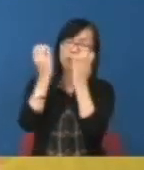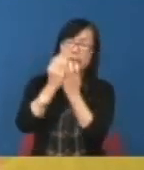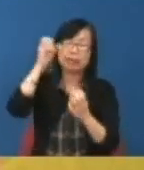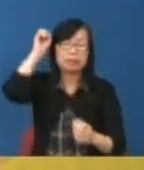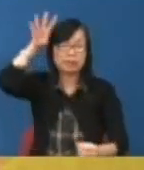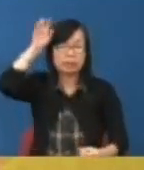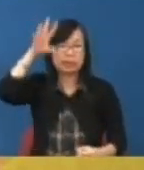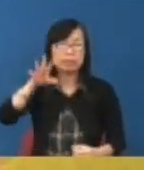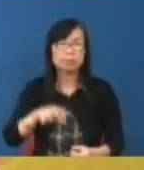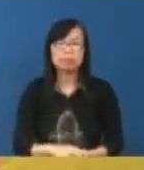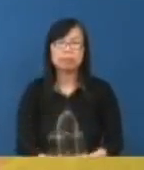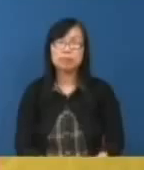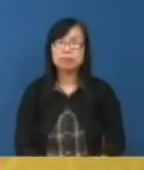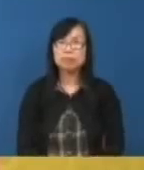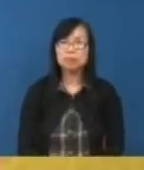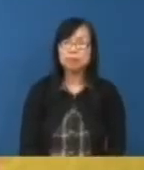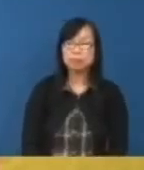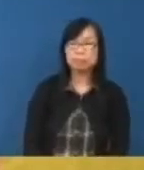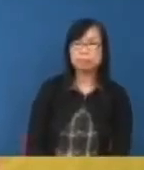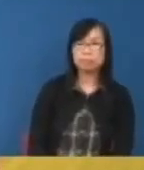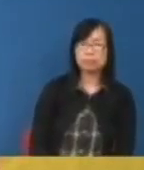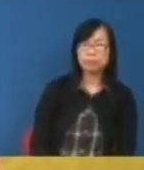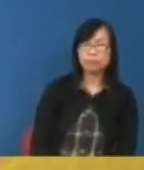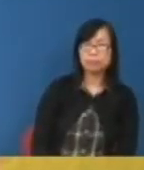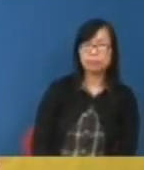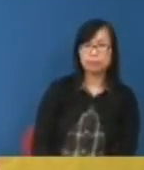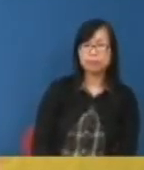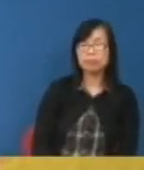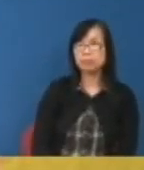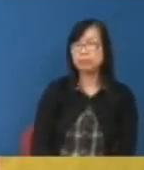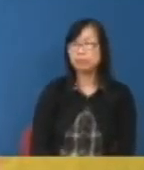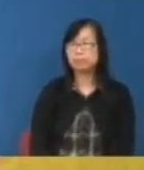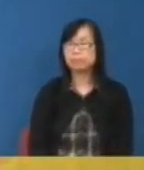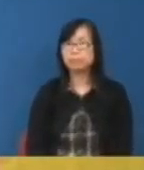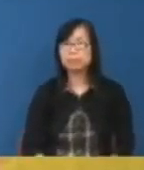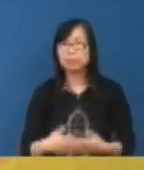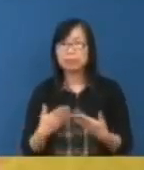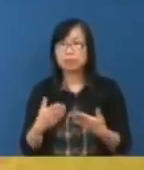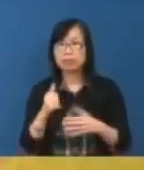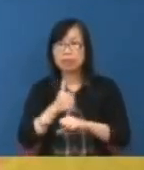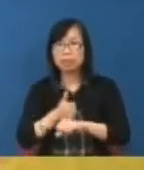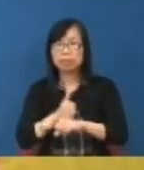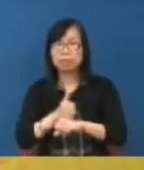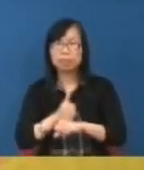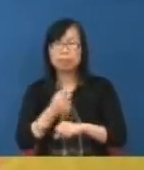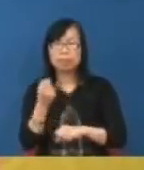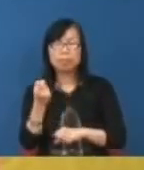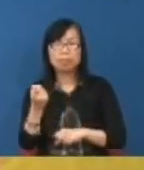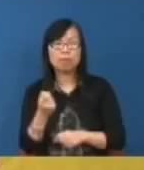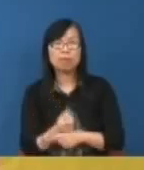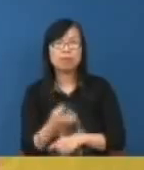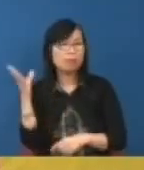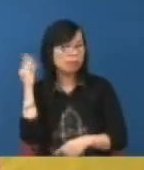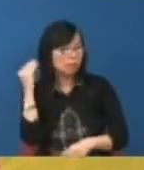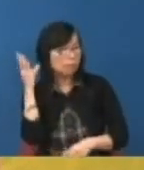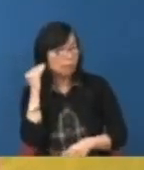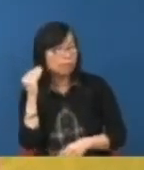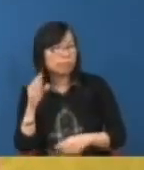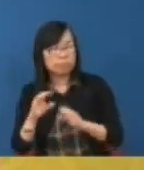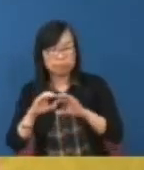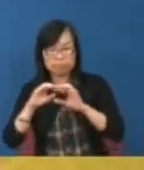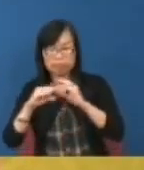你哋嗰啲有位咪播咯，冇位咪抌喺後尾咯咁樣。咁然之後就係、是、基本上啲人好簡單啫嘛。我、聽咗文記講